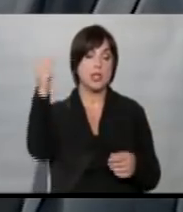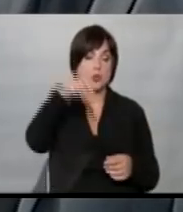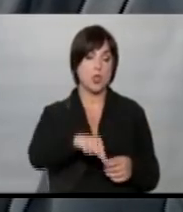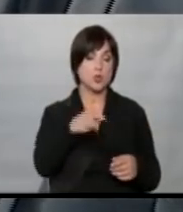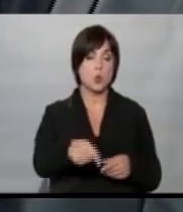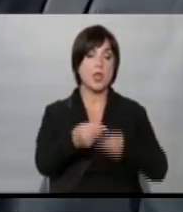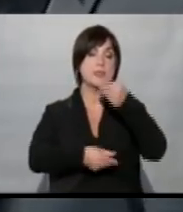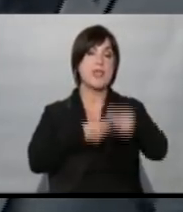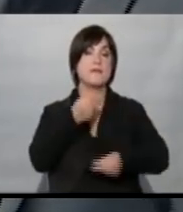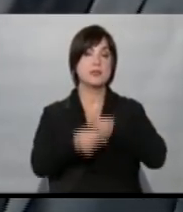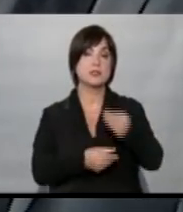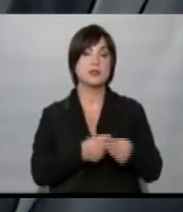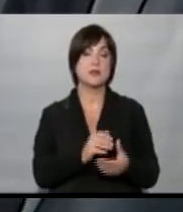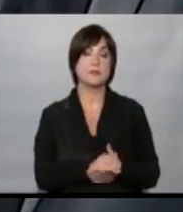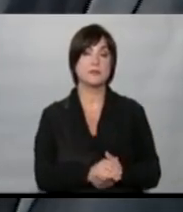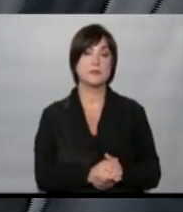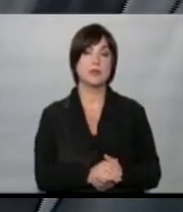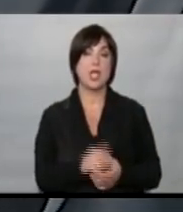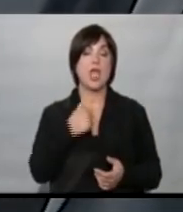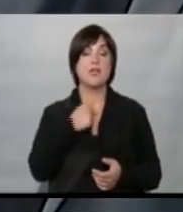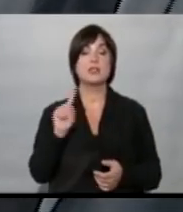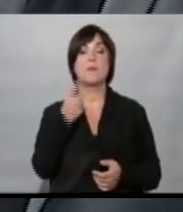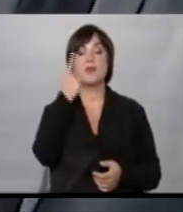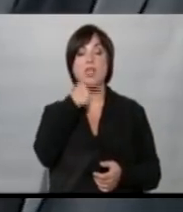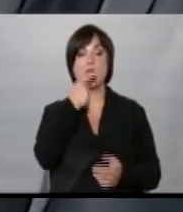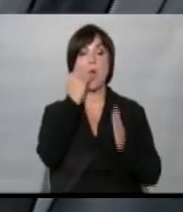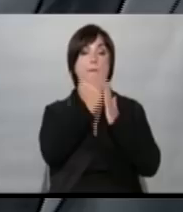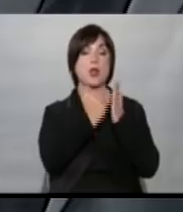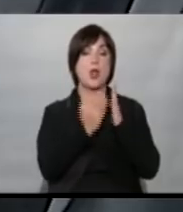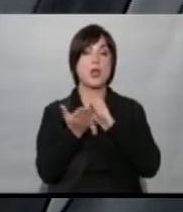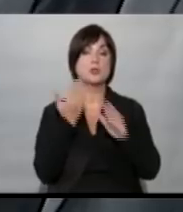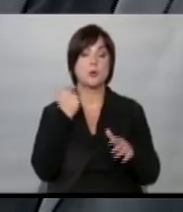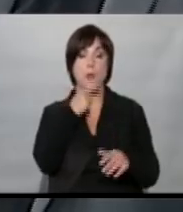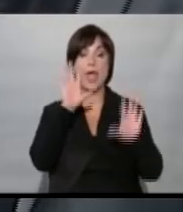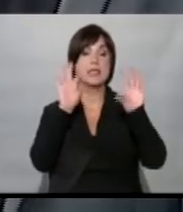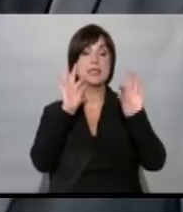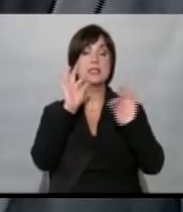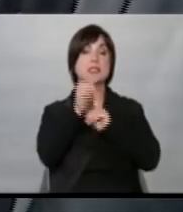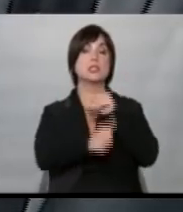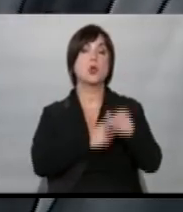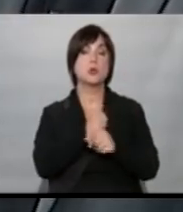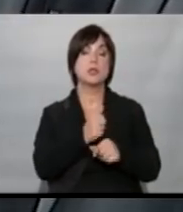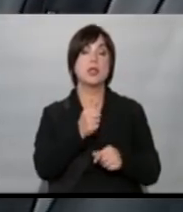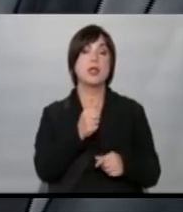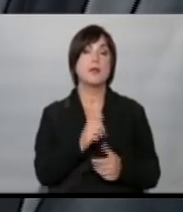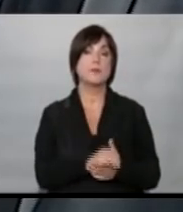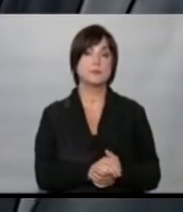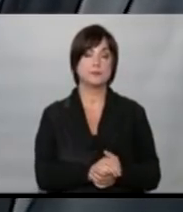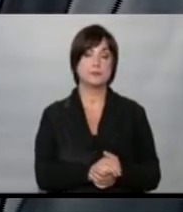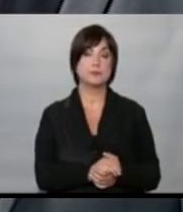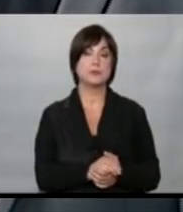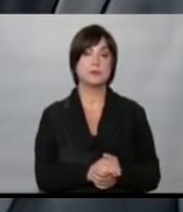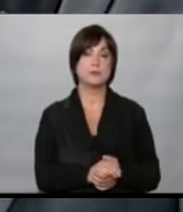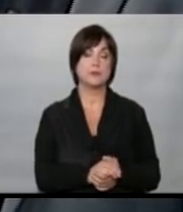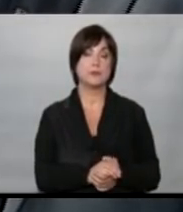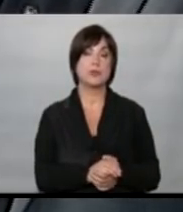да инвестирате? Кој не инвестира? Еве, јас за прв пат ќе кажам, пред програмата зборувавме, јас 10 години, 10 години од Македонија, тоа